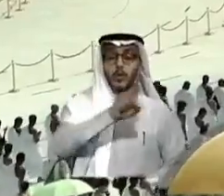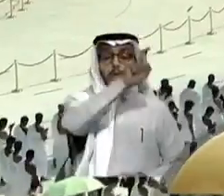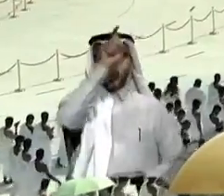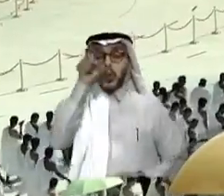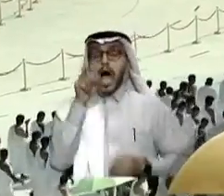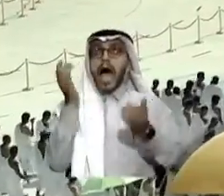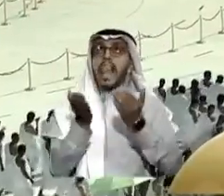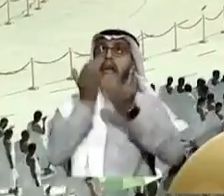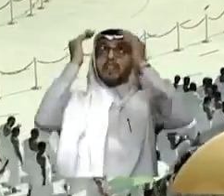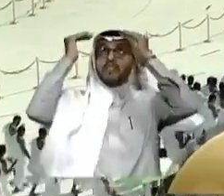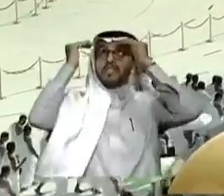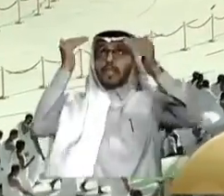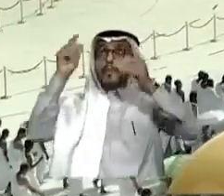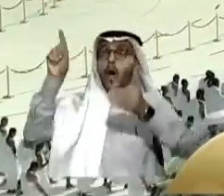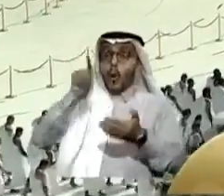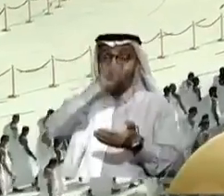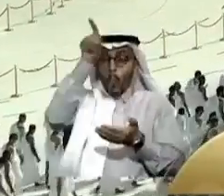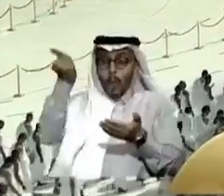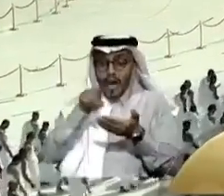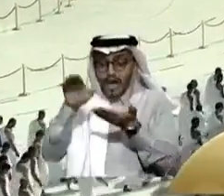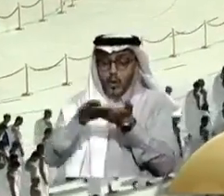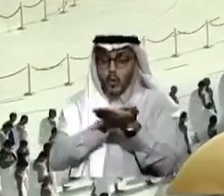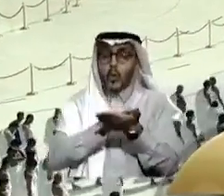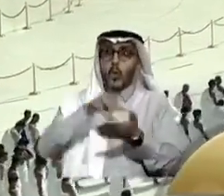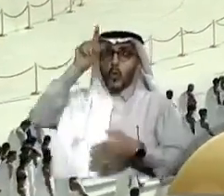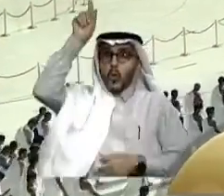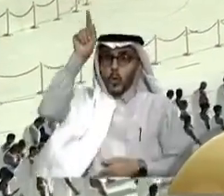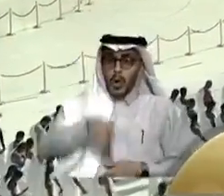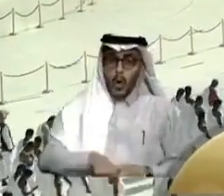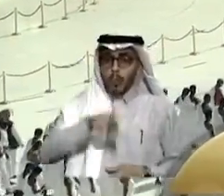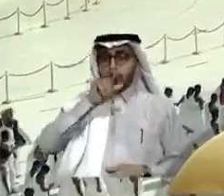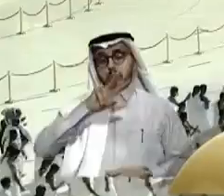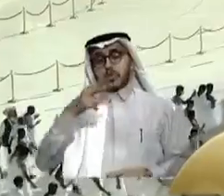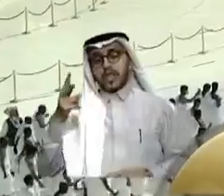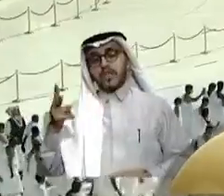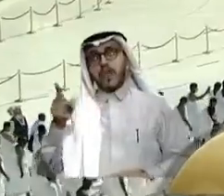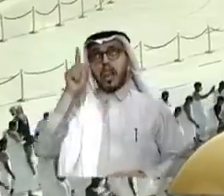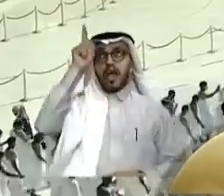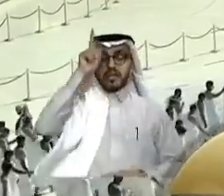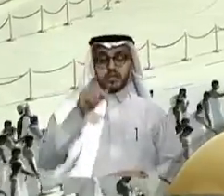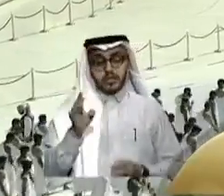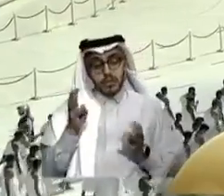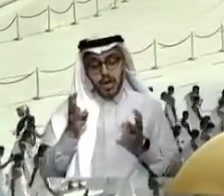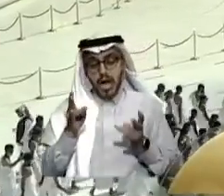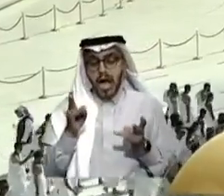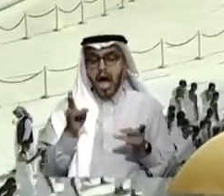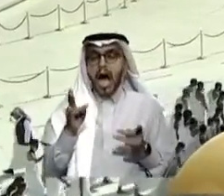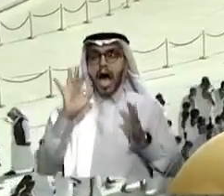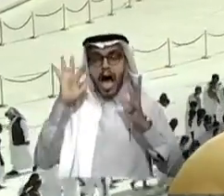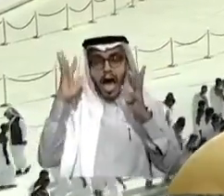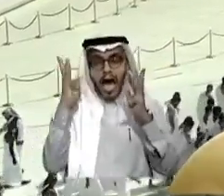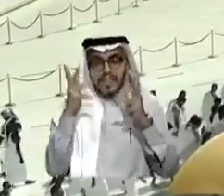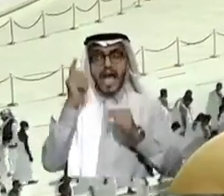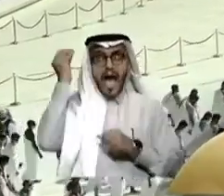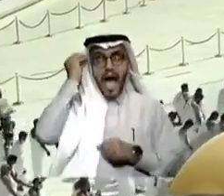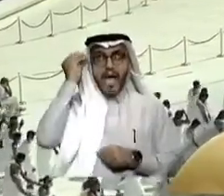في السماوات والأرض، كل يوم هو في شأن. أحصى كل شيء عددا،